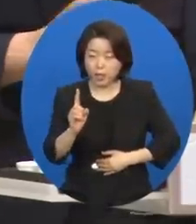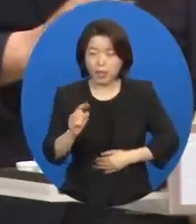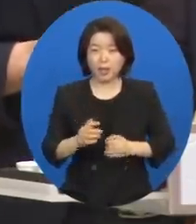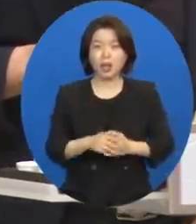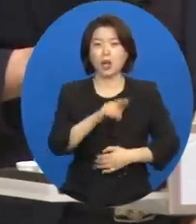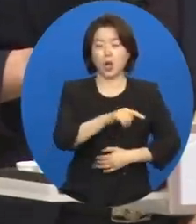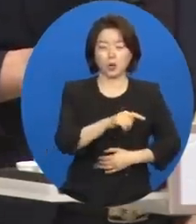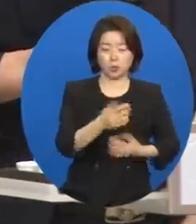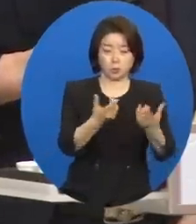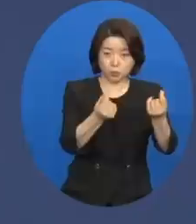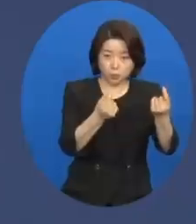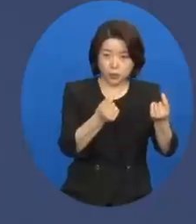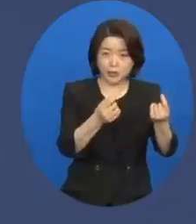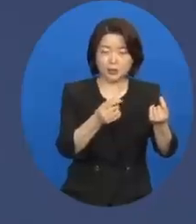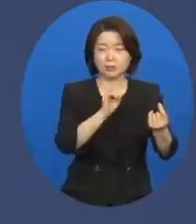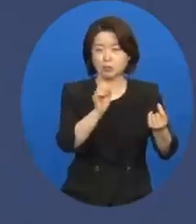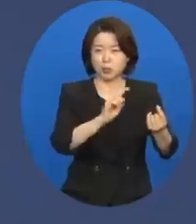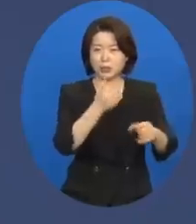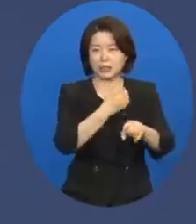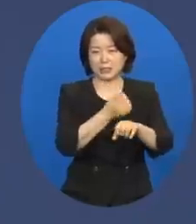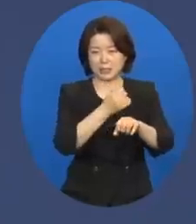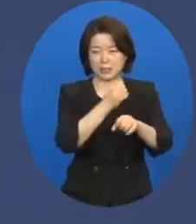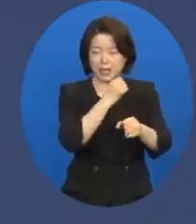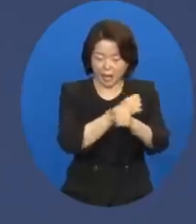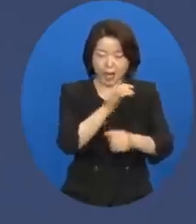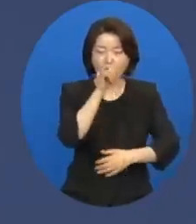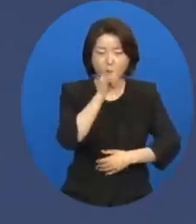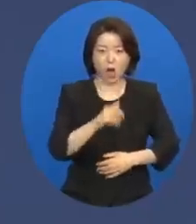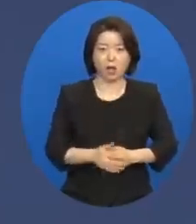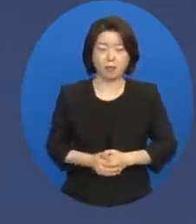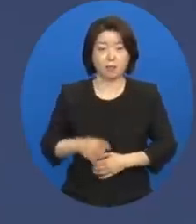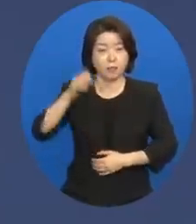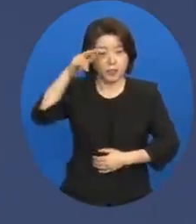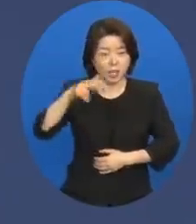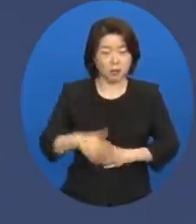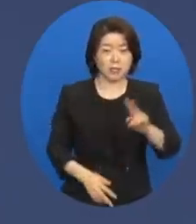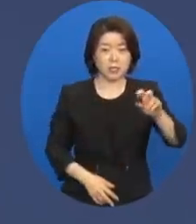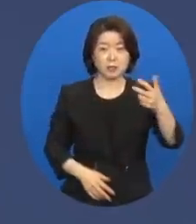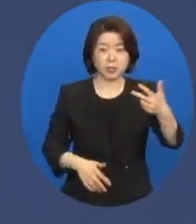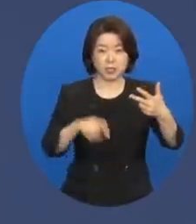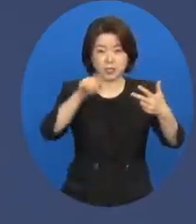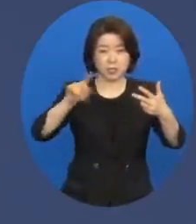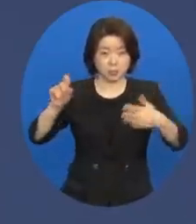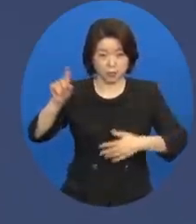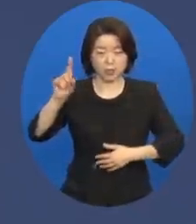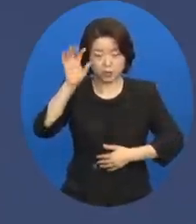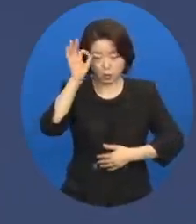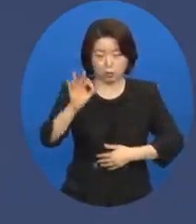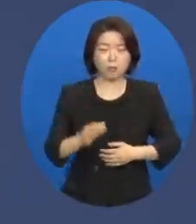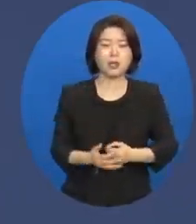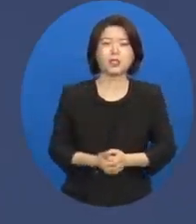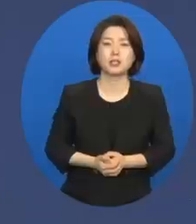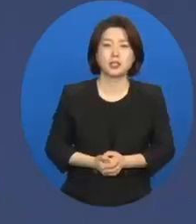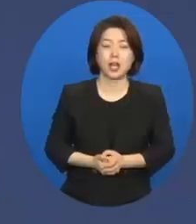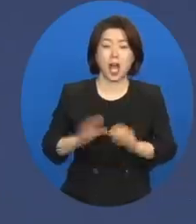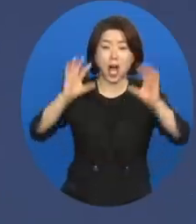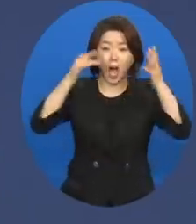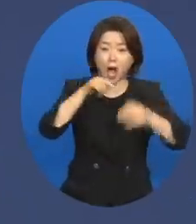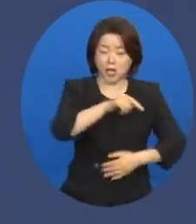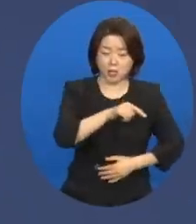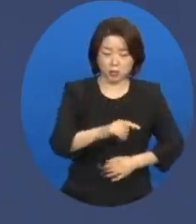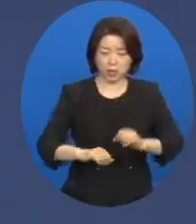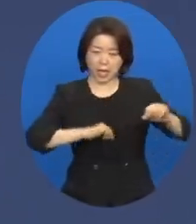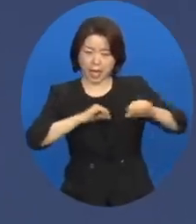어떠하다 이렇게 말씀하셨어요. 잠언 20장 11절에도 어린아이, 심지어는 어린아이 할지라도 그의